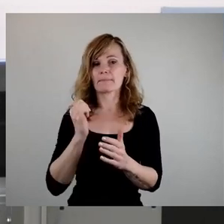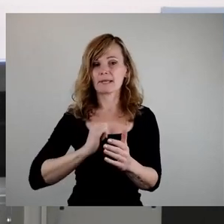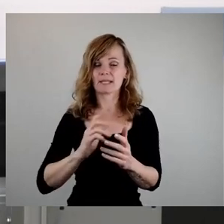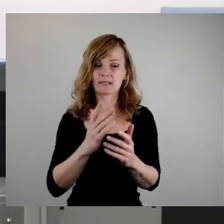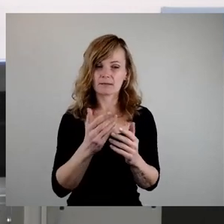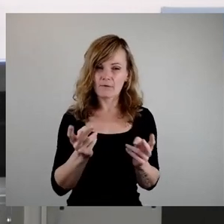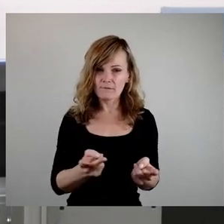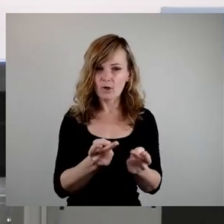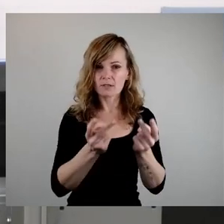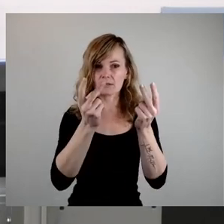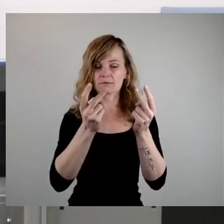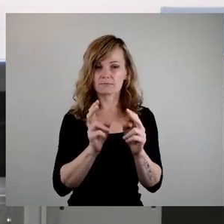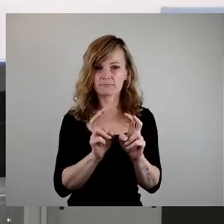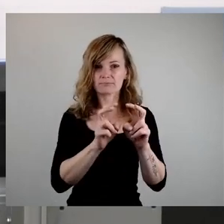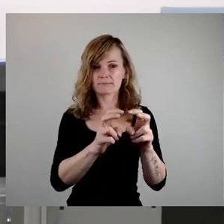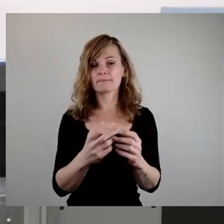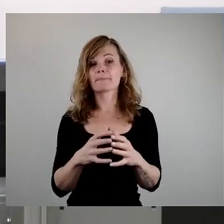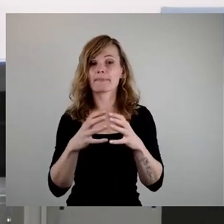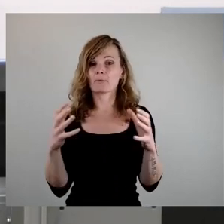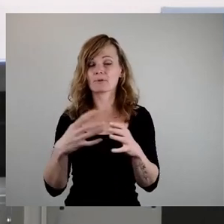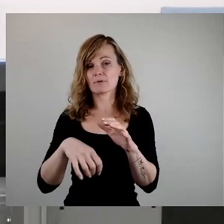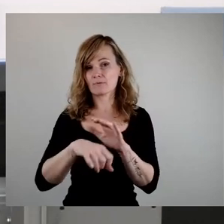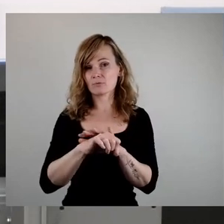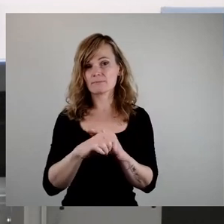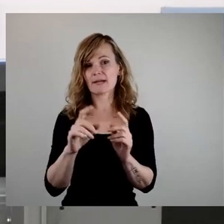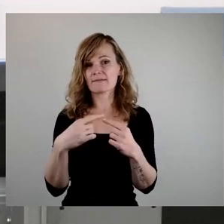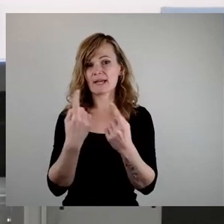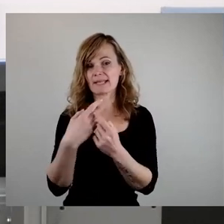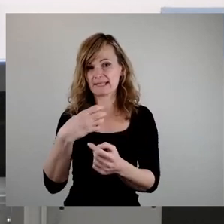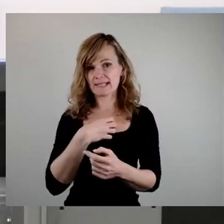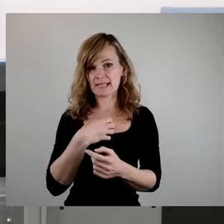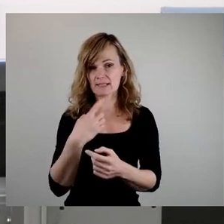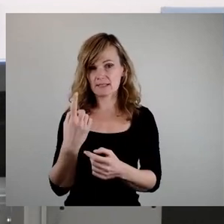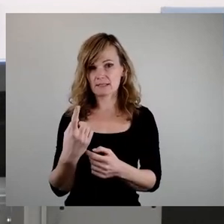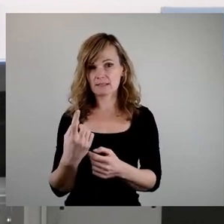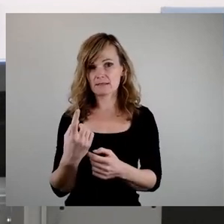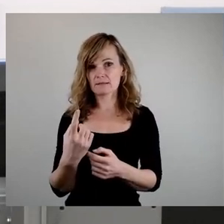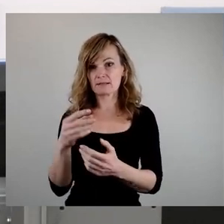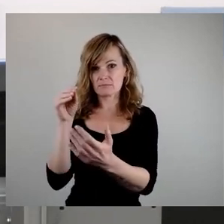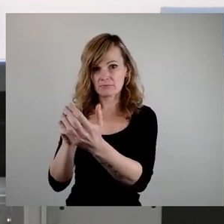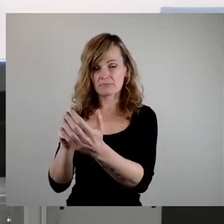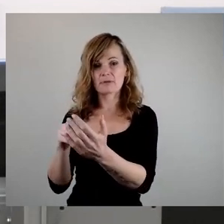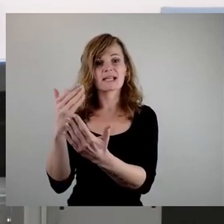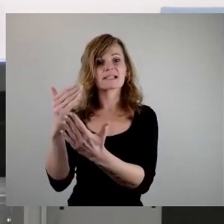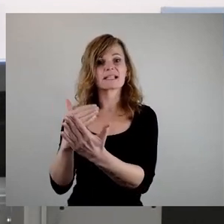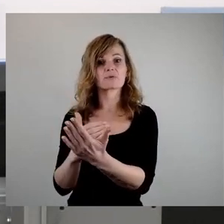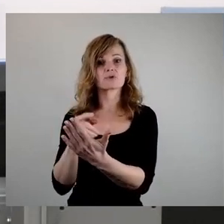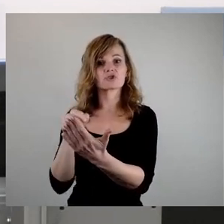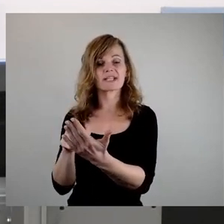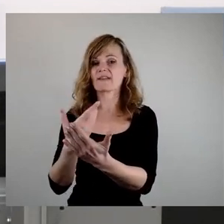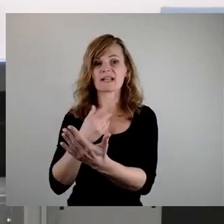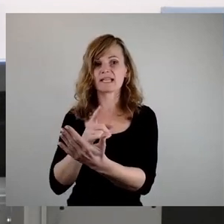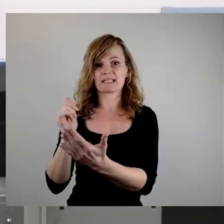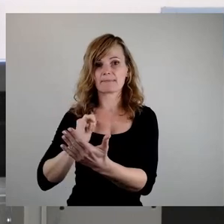der größte Fußballverein in Dresden dann genau in seine Satzung reingeschrieben, dann, dass er das überhaupt gar nicht haben will. Und der hat in der letzten Mitgliederversammlung